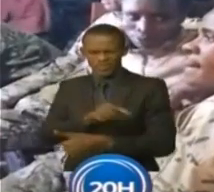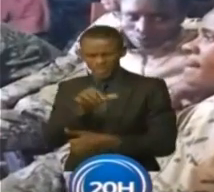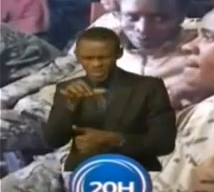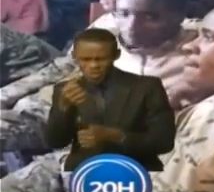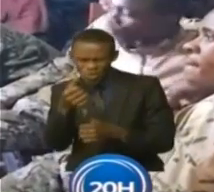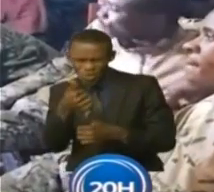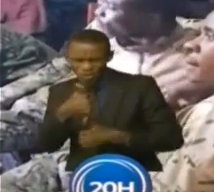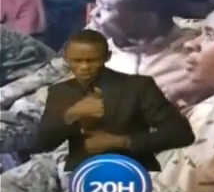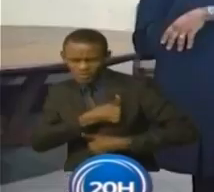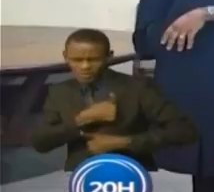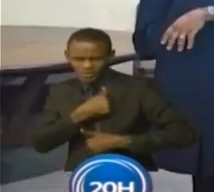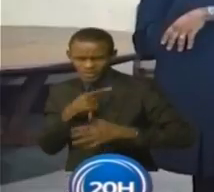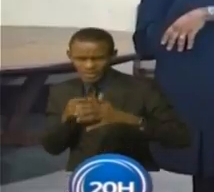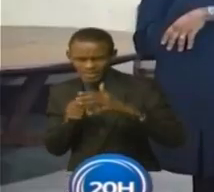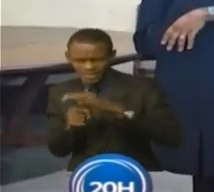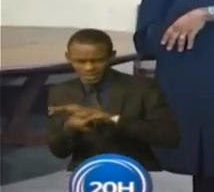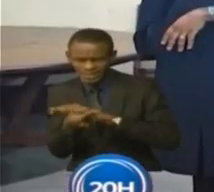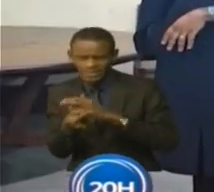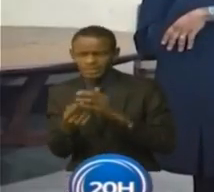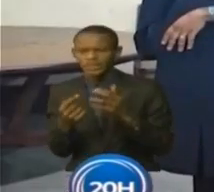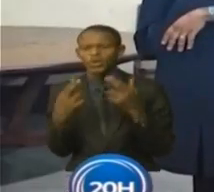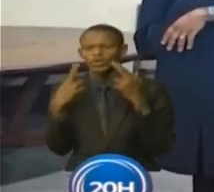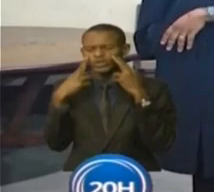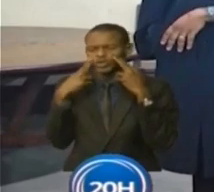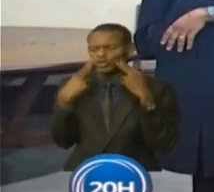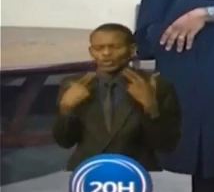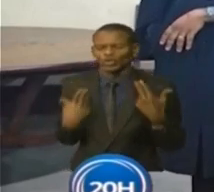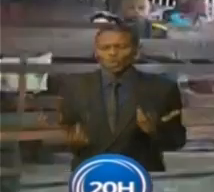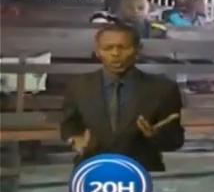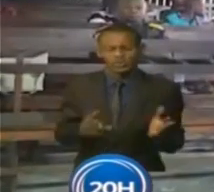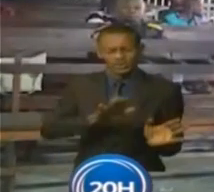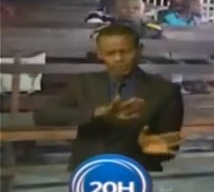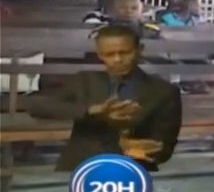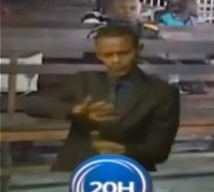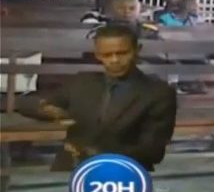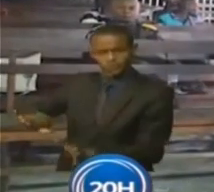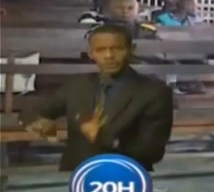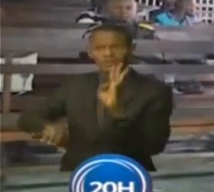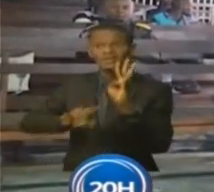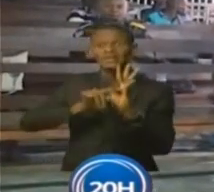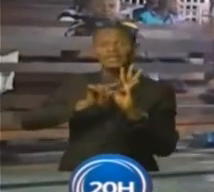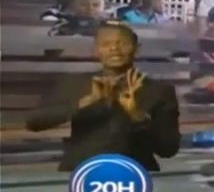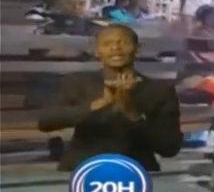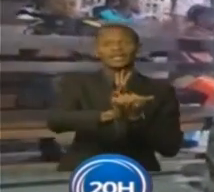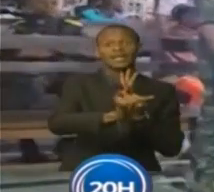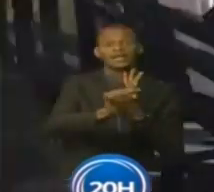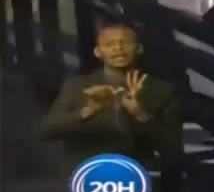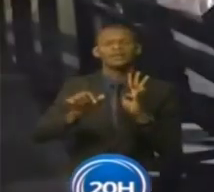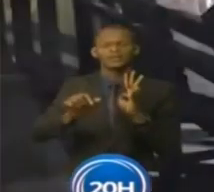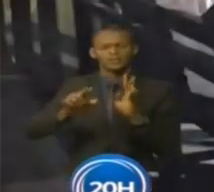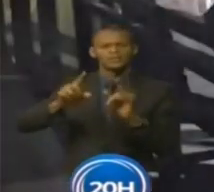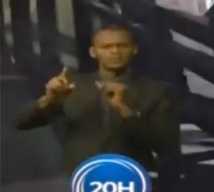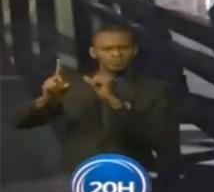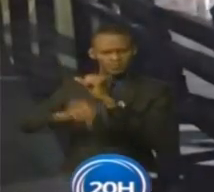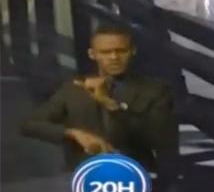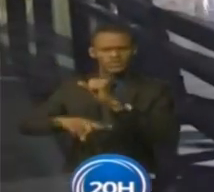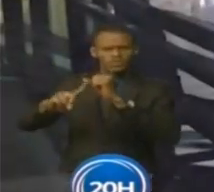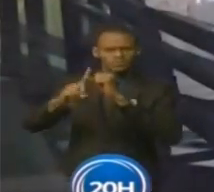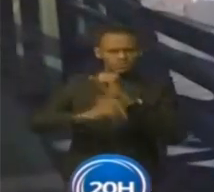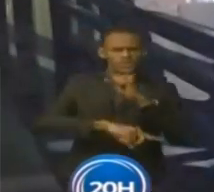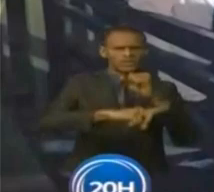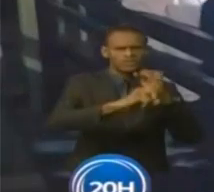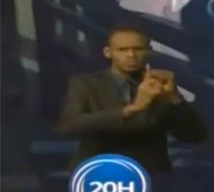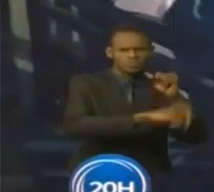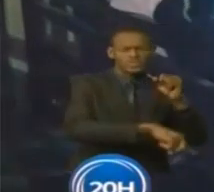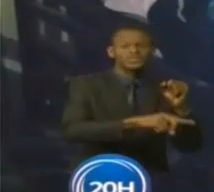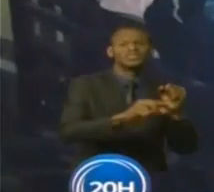Bawili Donatien, un soldat de deuxième classe, alors que quatre autres soldats de deuxième classe ont chacun écopé de 10 ans de